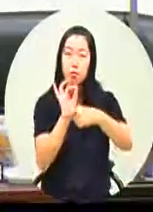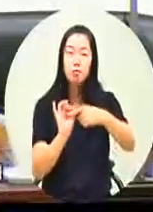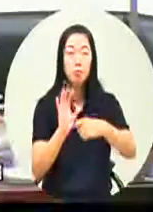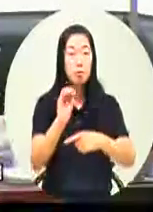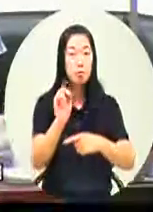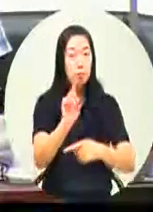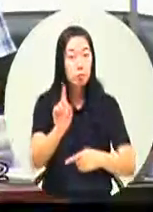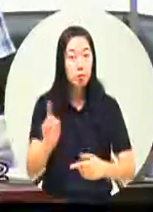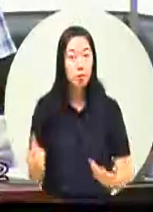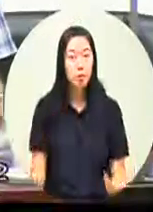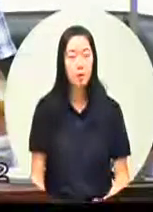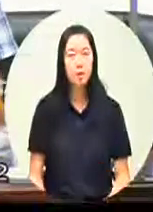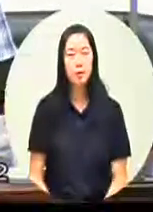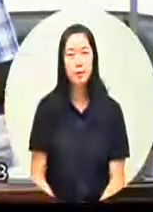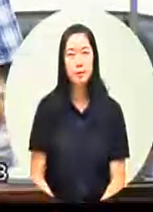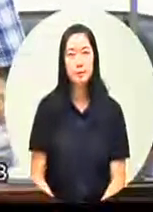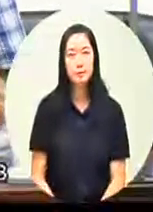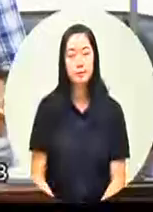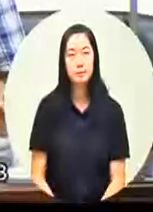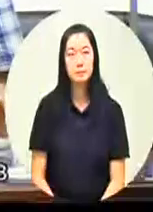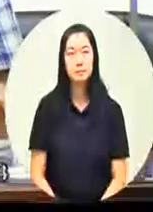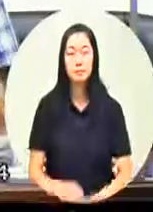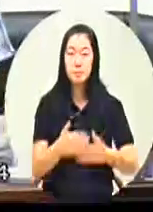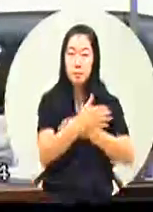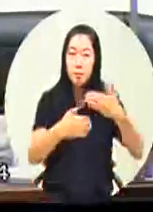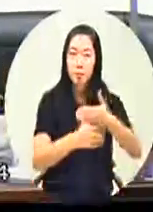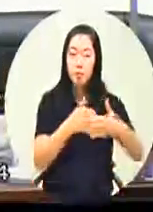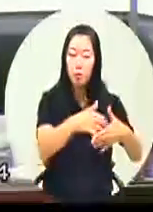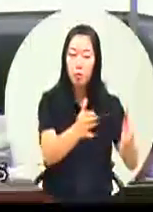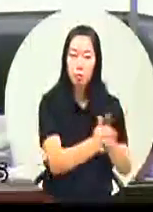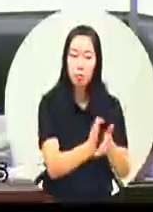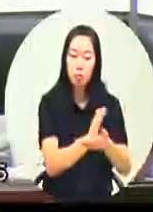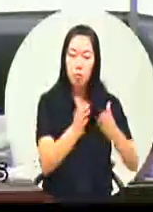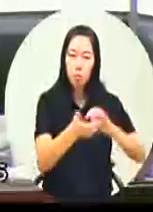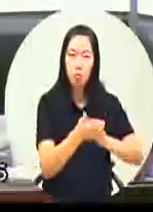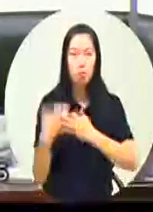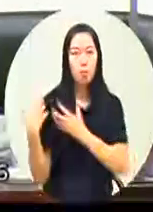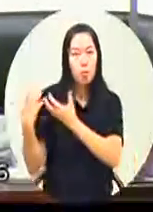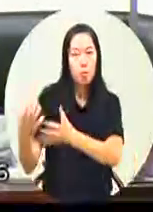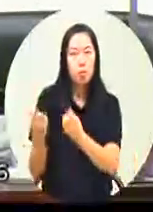这里面其实交通部审完之后，还会报到行政院交国发会嘛。那